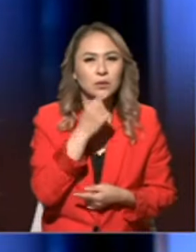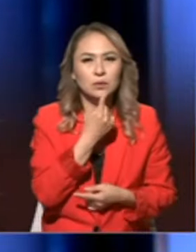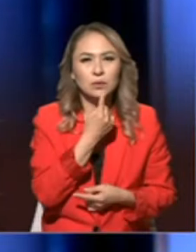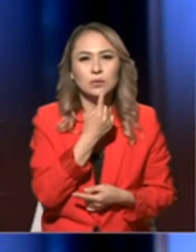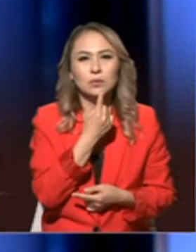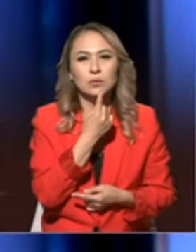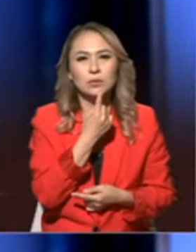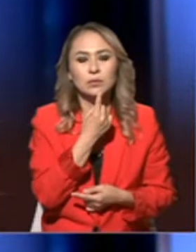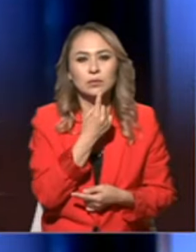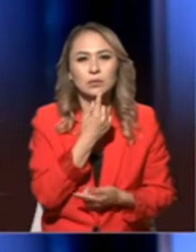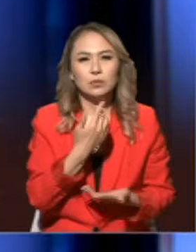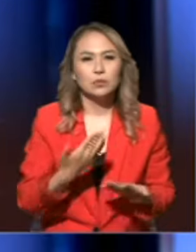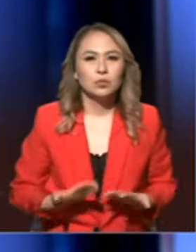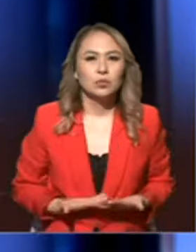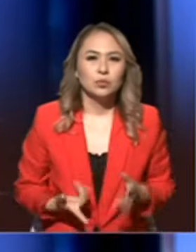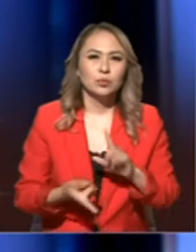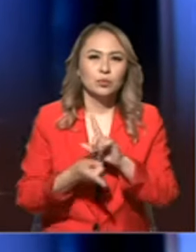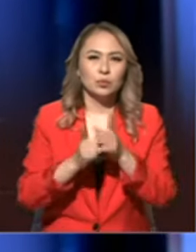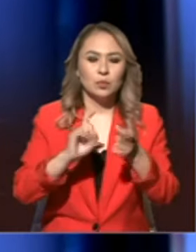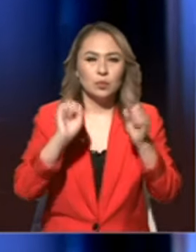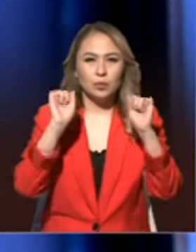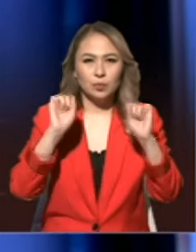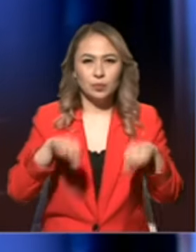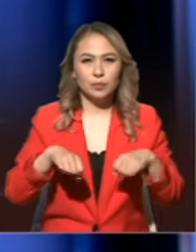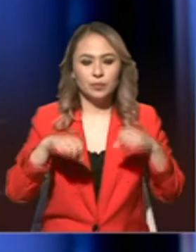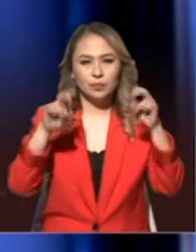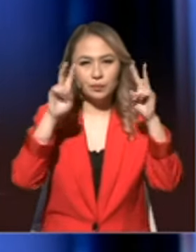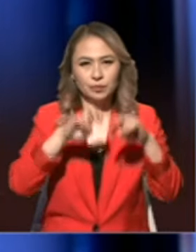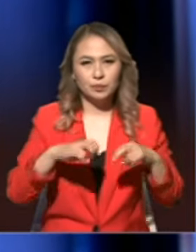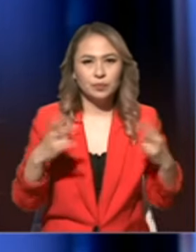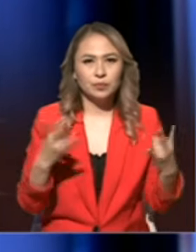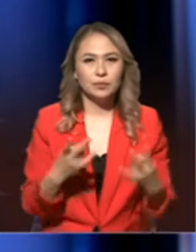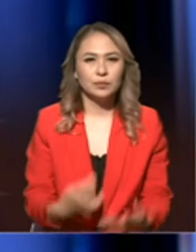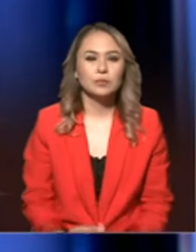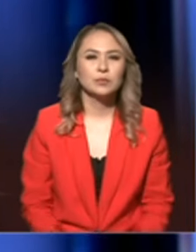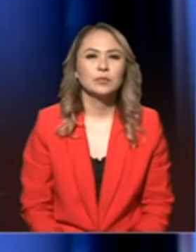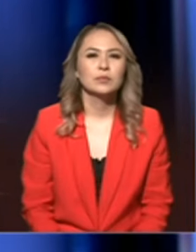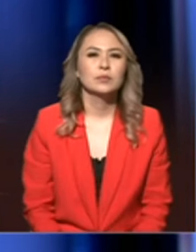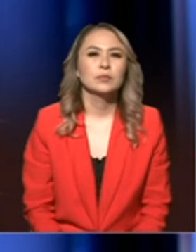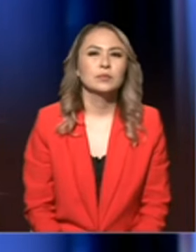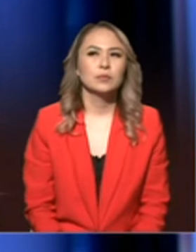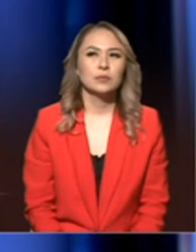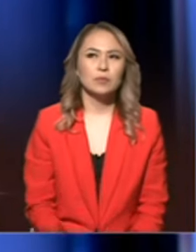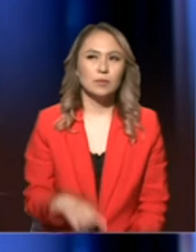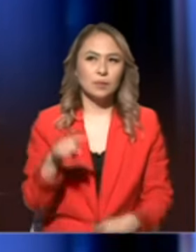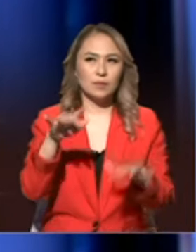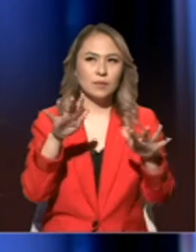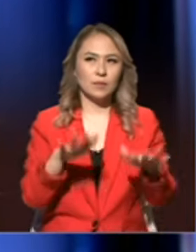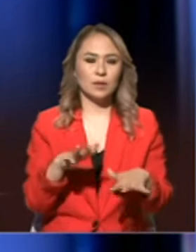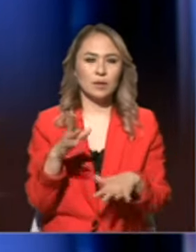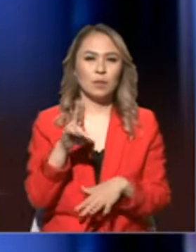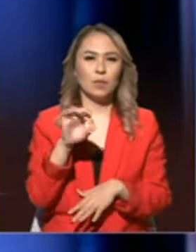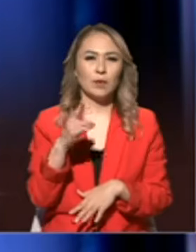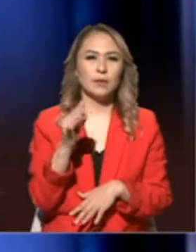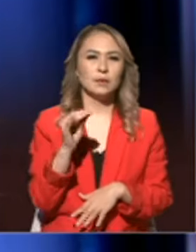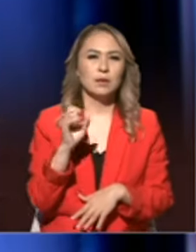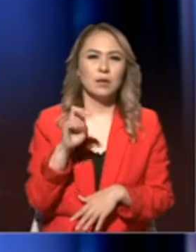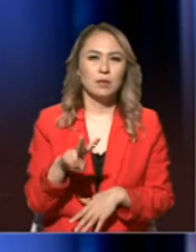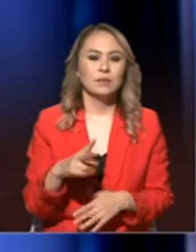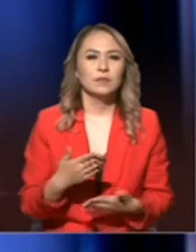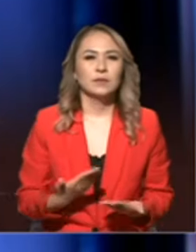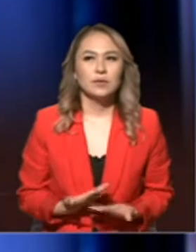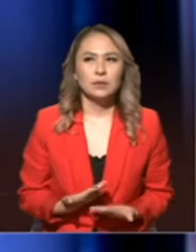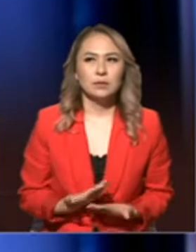нені жағдай дұрыстауға болады деген мәселеде оны зерттеу керек. Жағдайын зерттеу керек. Сол жердің қандай потенциалын, әлеуетін зерттеу